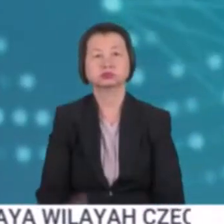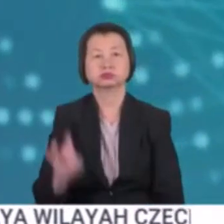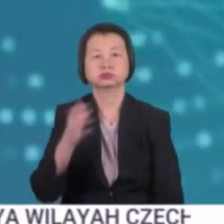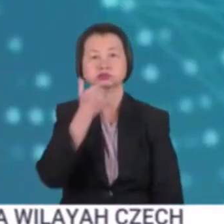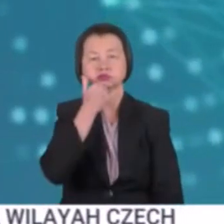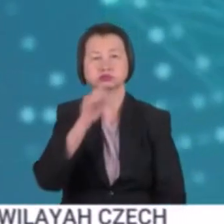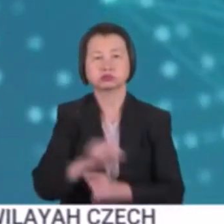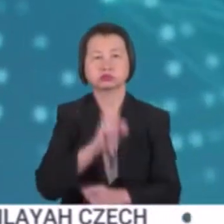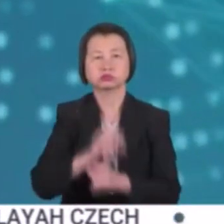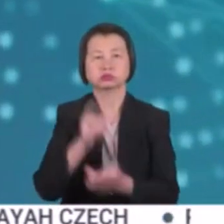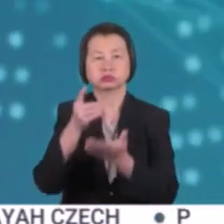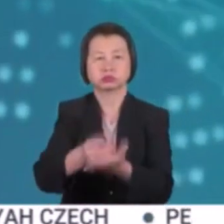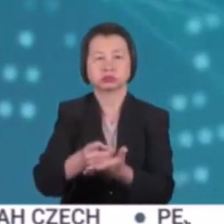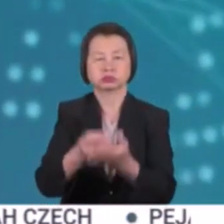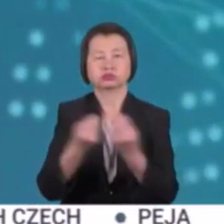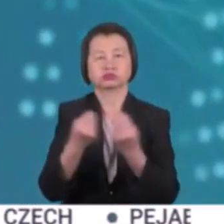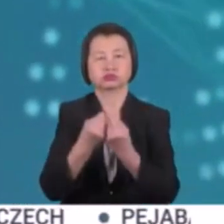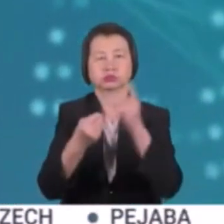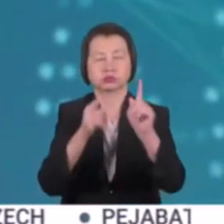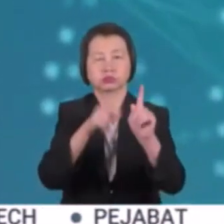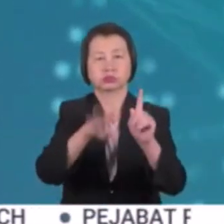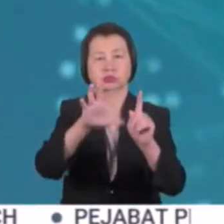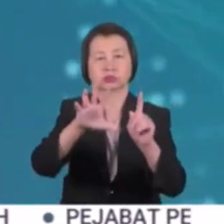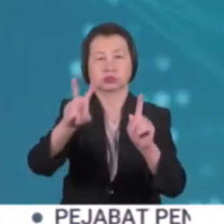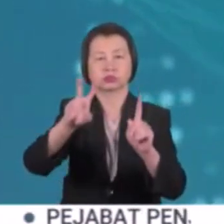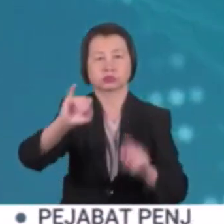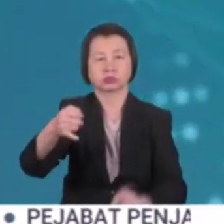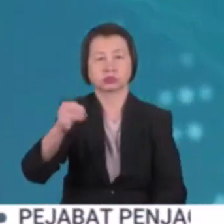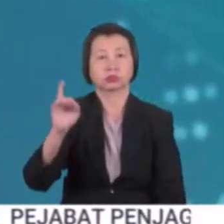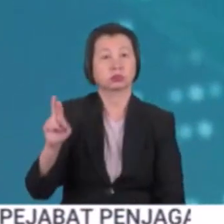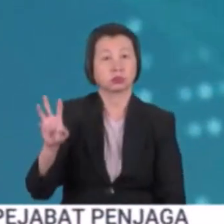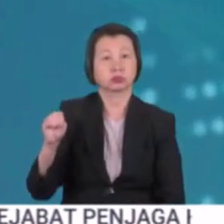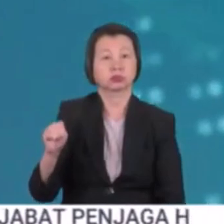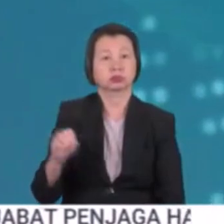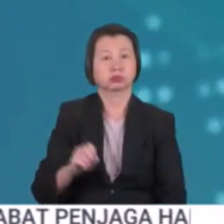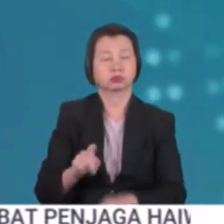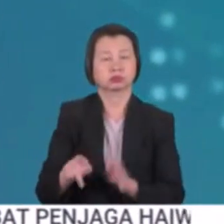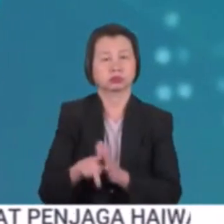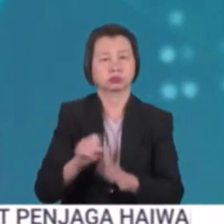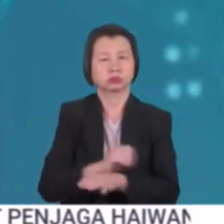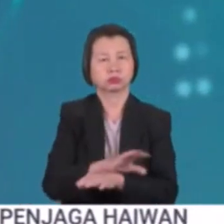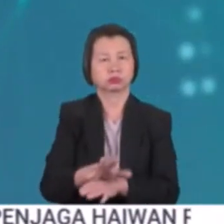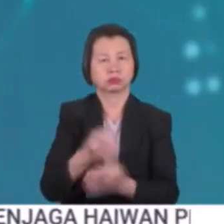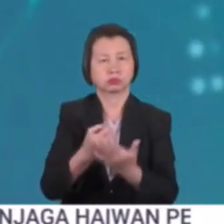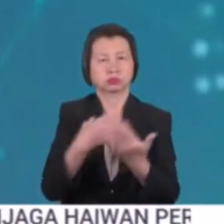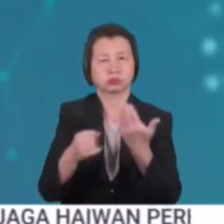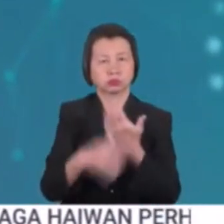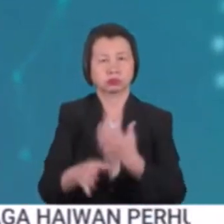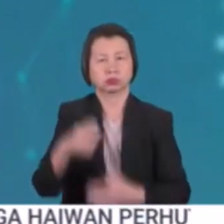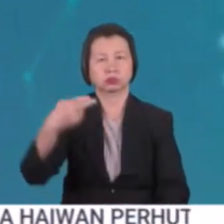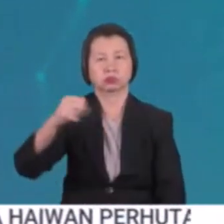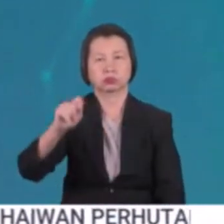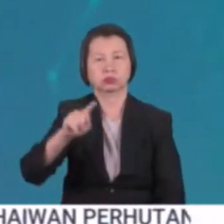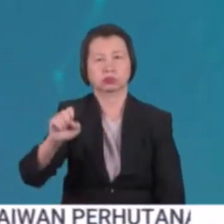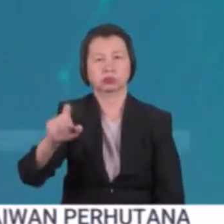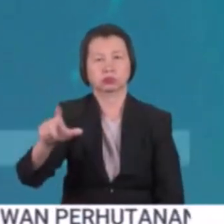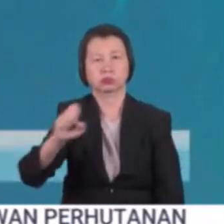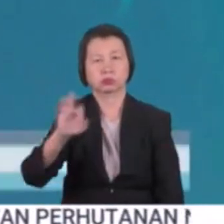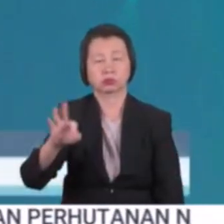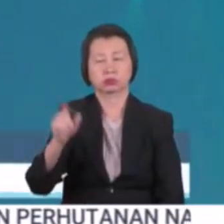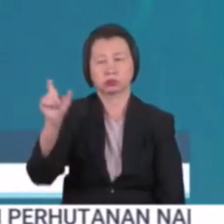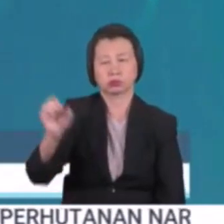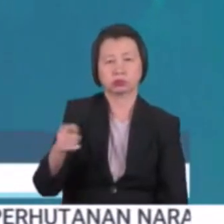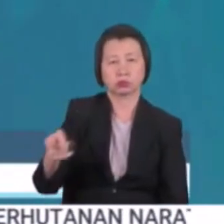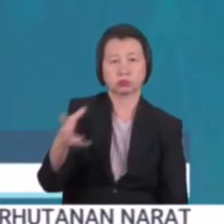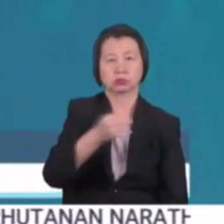salah guna wang derma berjumlah lebih 1.52 juta ringgit. Pempengaruh media sosial Muhammad Hazalif Muhammad